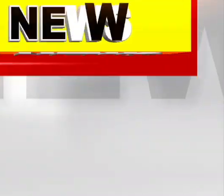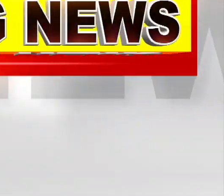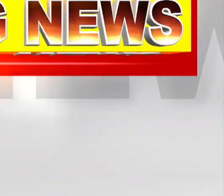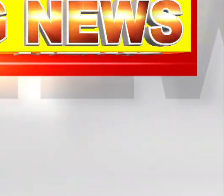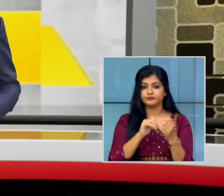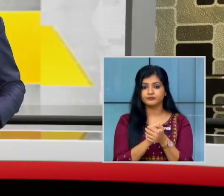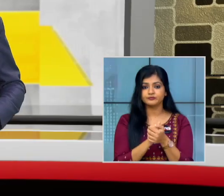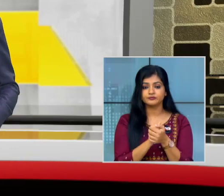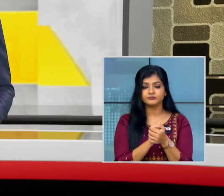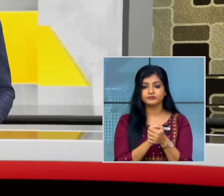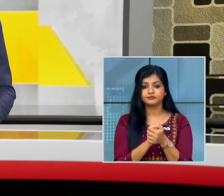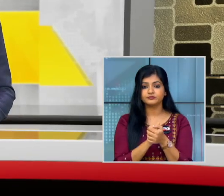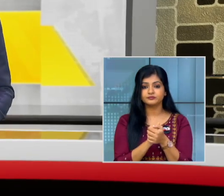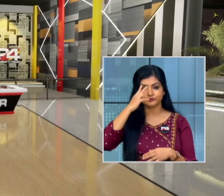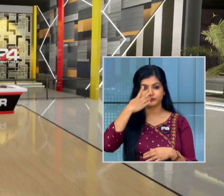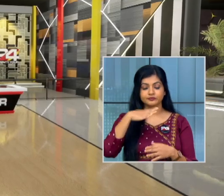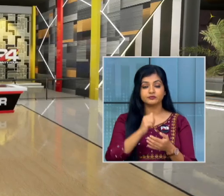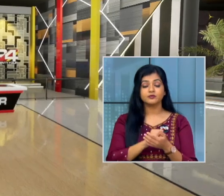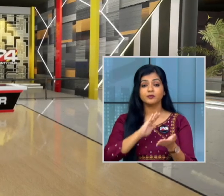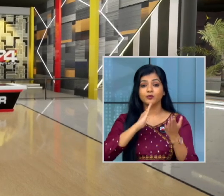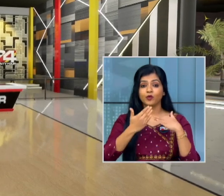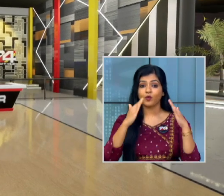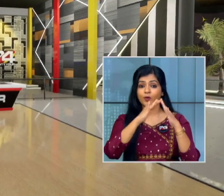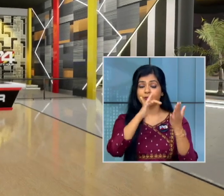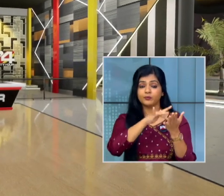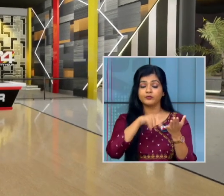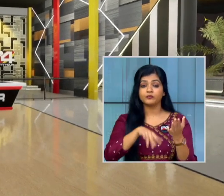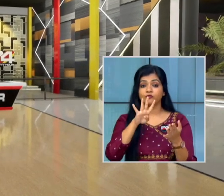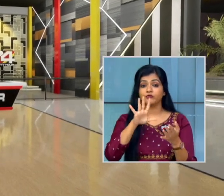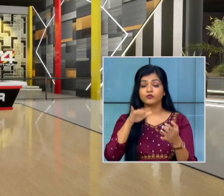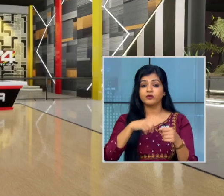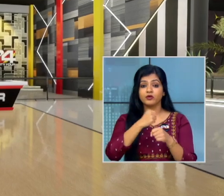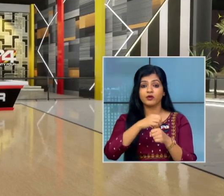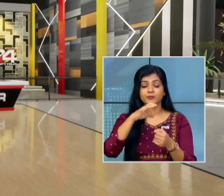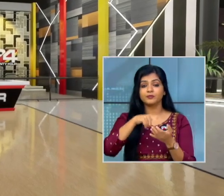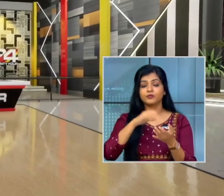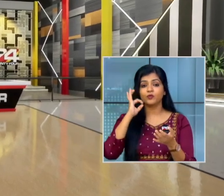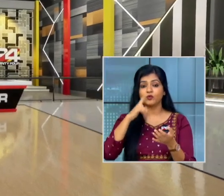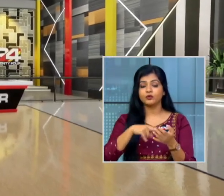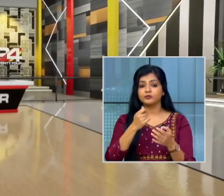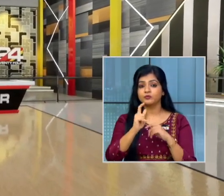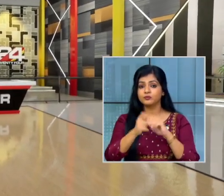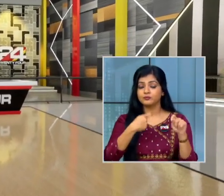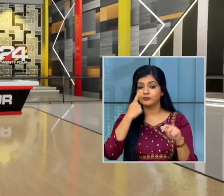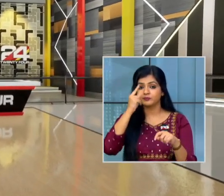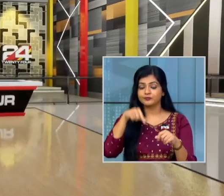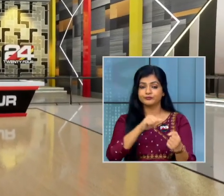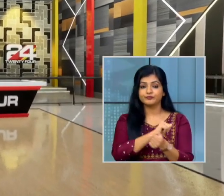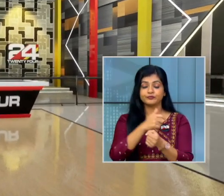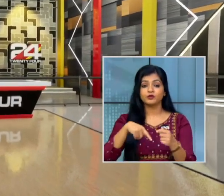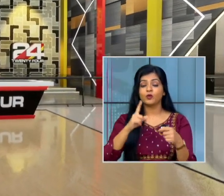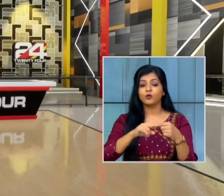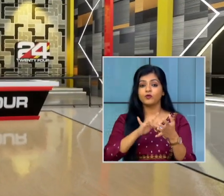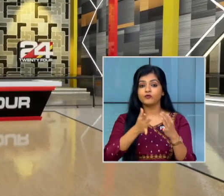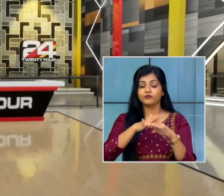ഉന്മേഷം. ശ്രീജിത്ത് ശ്രീകുമാറിനാണ് വിവരങ്ങൾ നൽകിയത്. മരണ വീട്ടിൽ നിന്ന് 45 ഗ്രാം സ്വർണവും പണവും മോഷ്ടിച്ച യുവതി അറസ്റ്റിൽ. കൊല്ലം സ്വദേശി